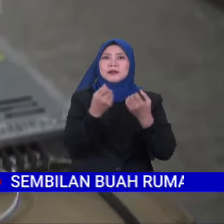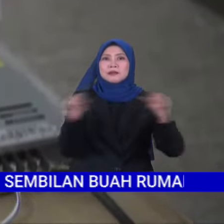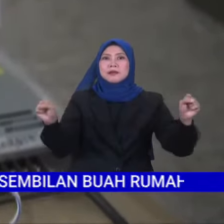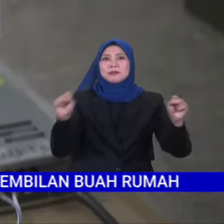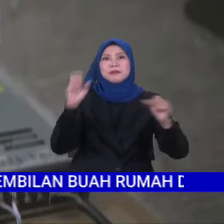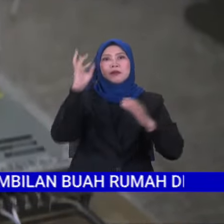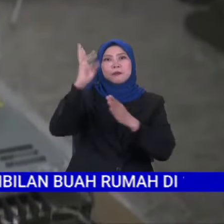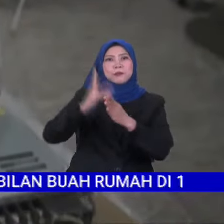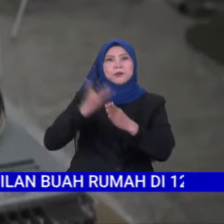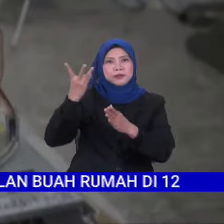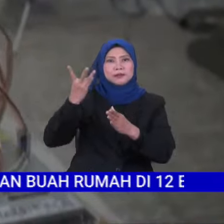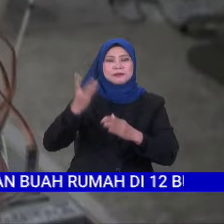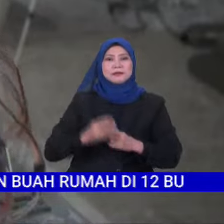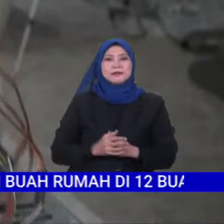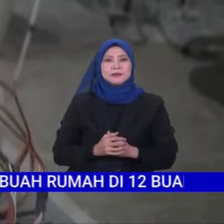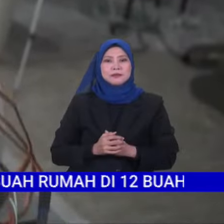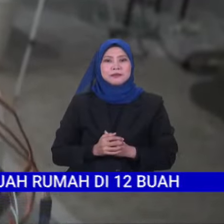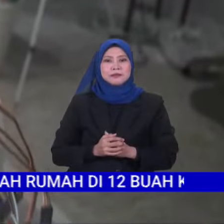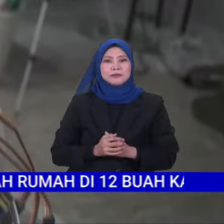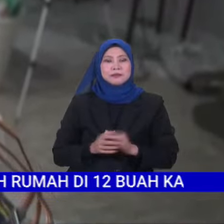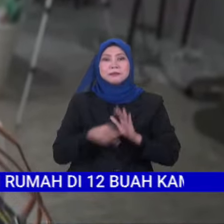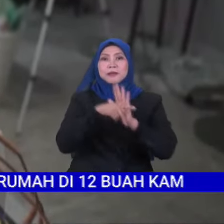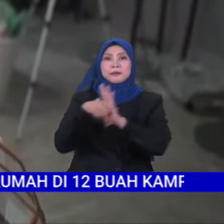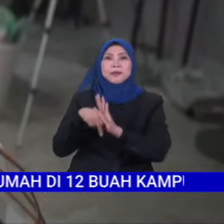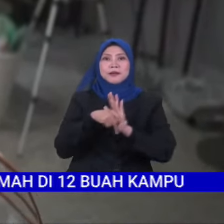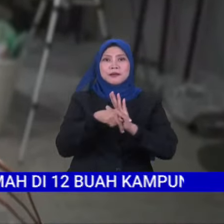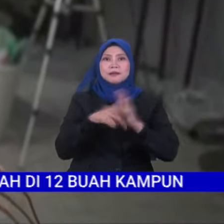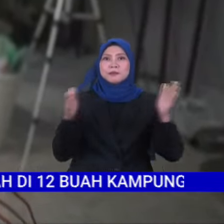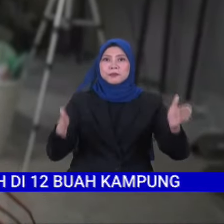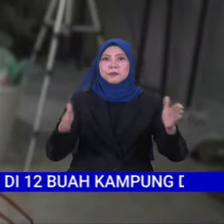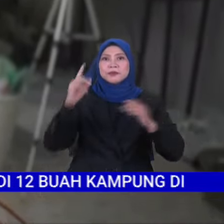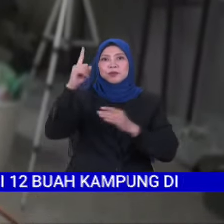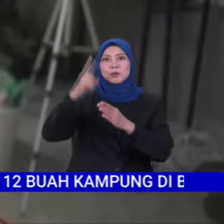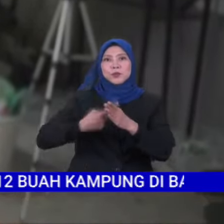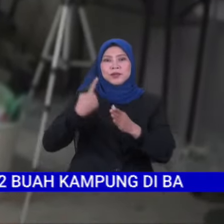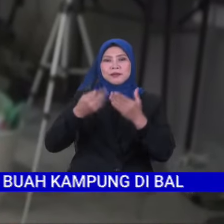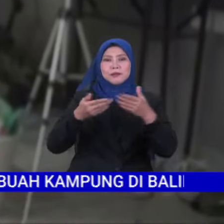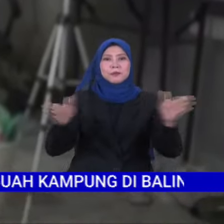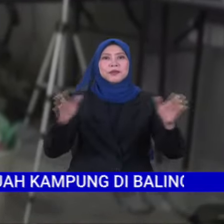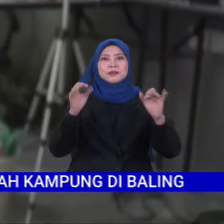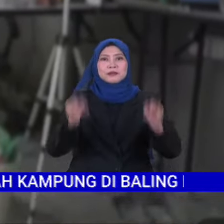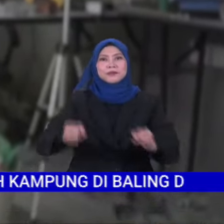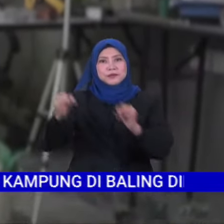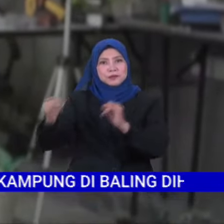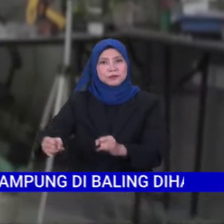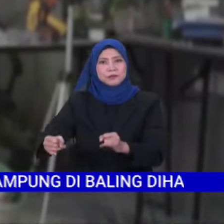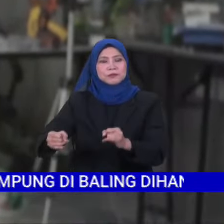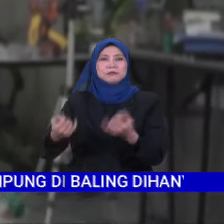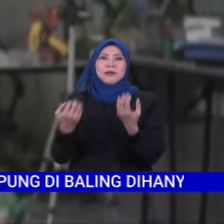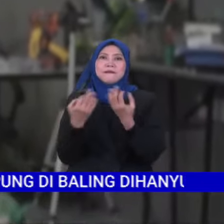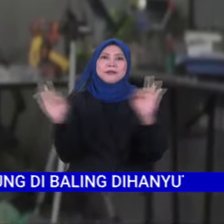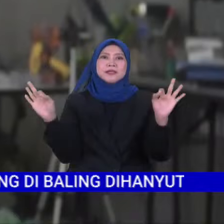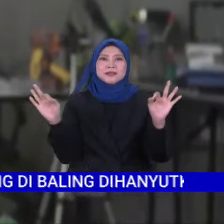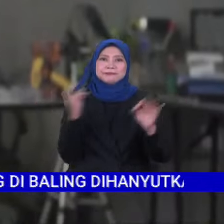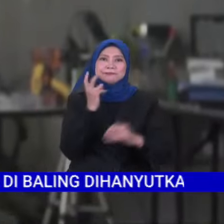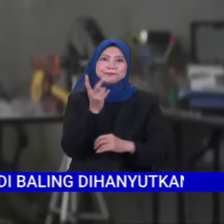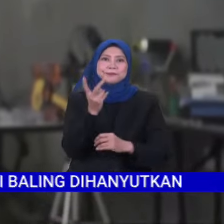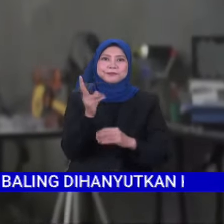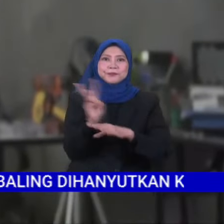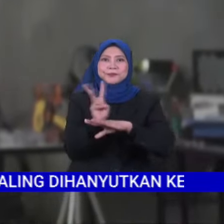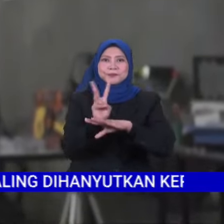disiapkan pameran tersebut berlangsung selama sebulan dan dibuka kepada semua individu secara percuma